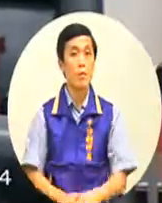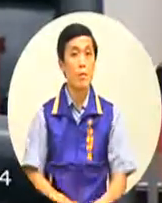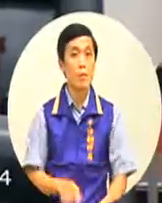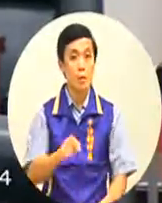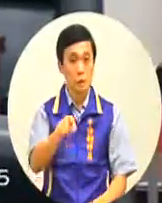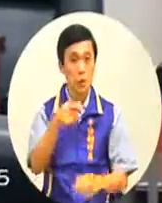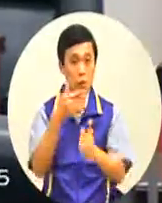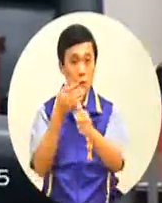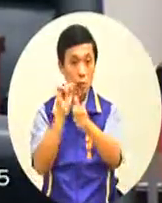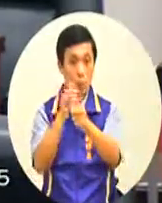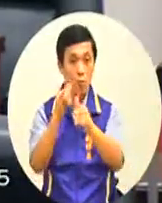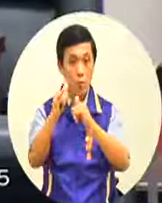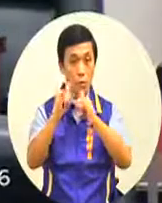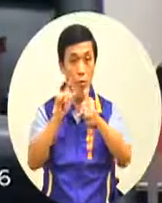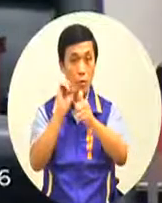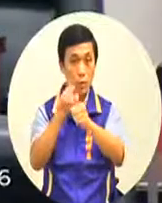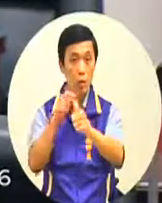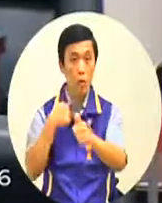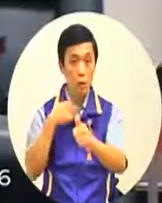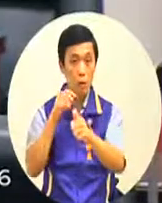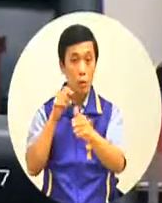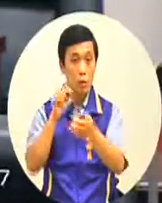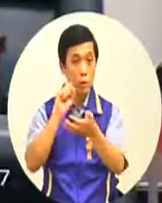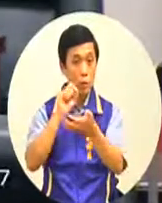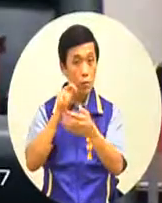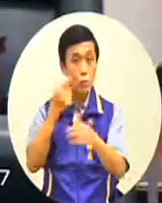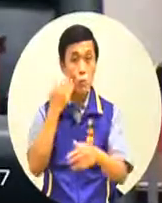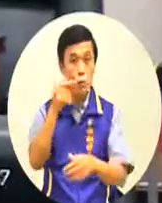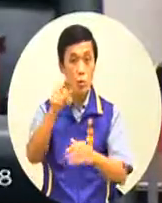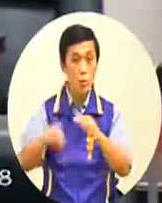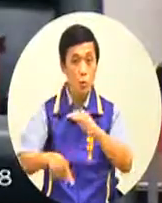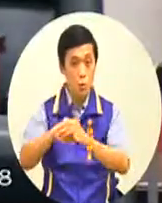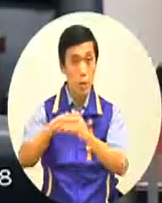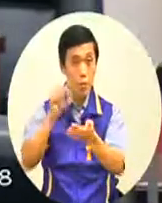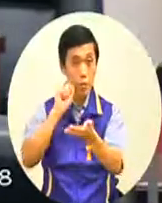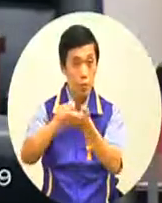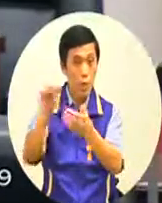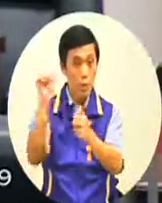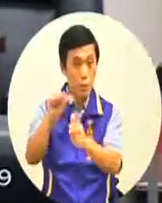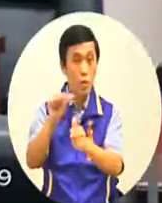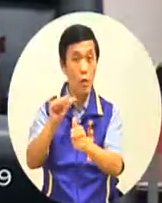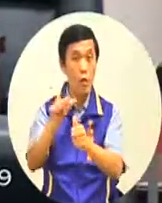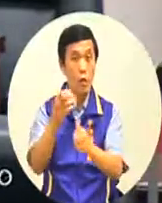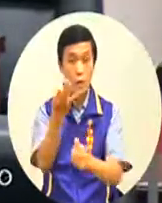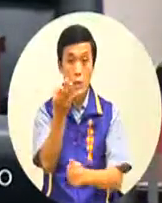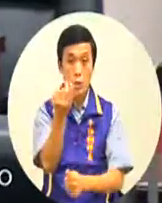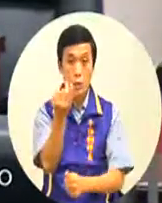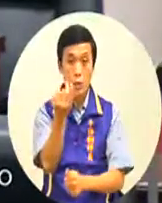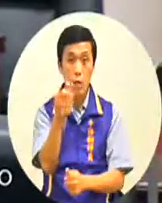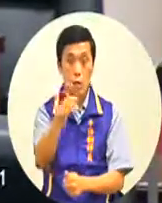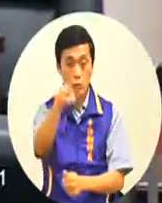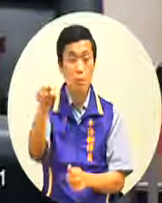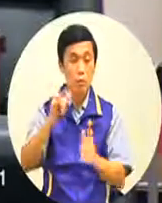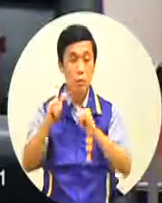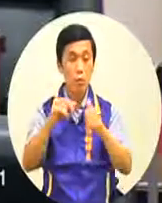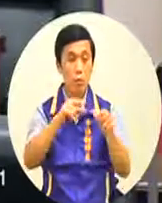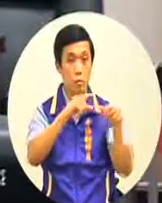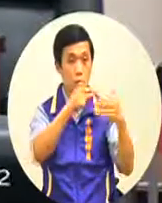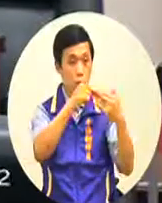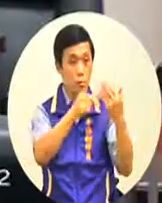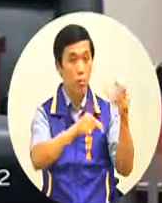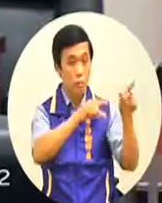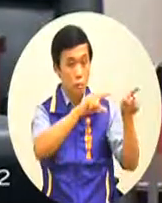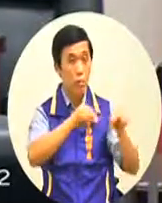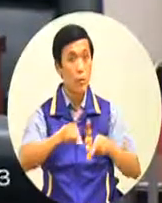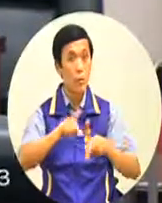道说，哦，这个我们会开罚要多少钱，他们会遵照那个规则游戏规则